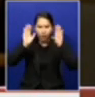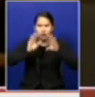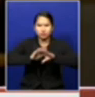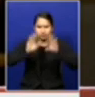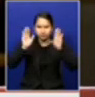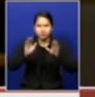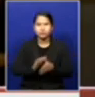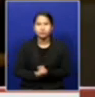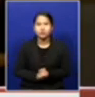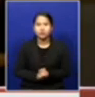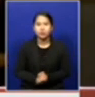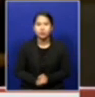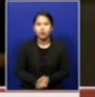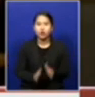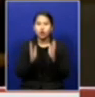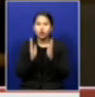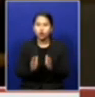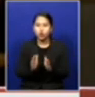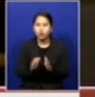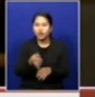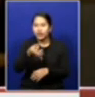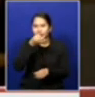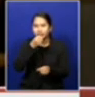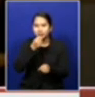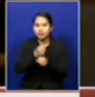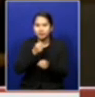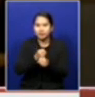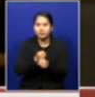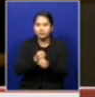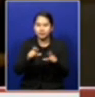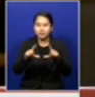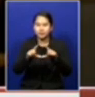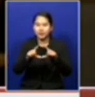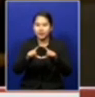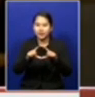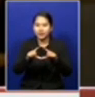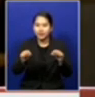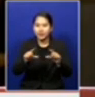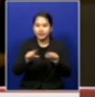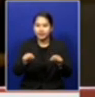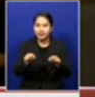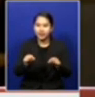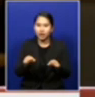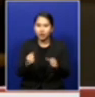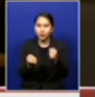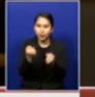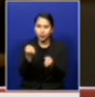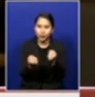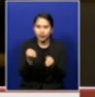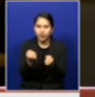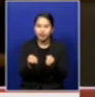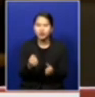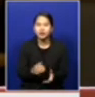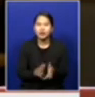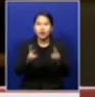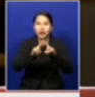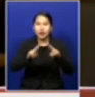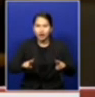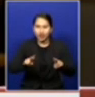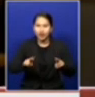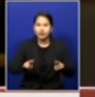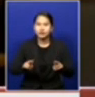มาหากินให้แท็กซี่ได้วิ่งตลอดทั้งคืนให้สถานบริการเขาได้ทำงานมากกว่านี้โรงงานอุตสาหกร